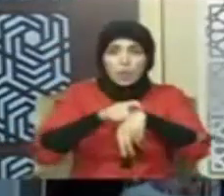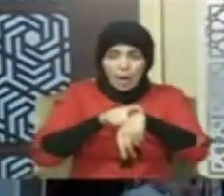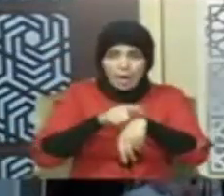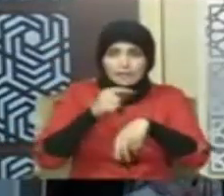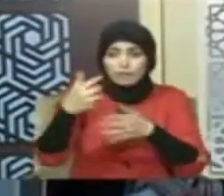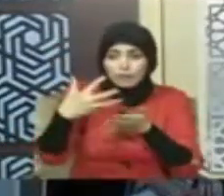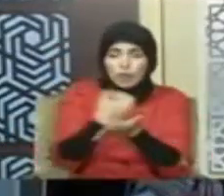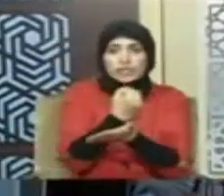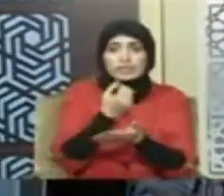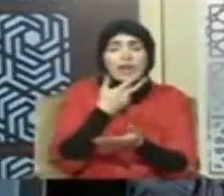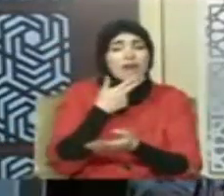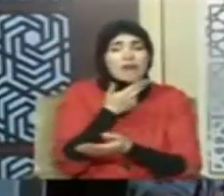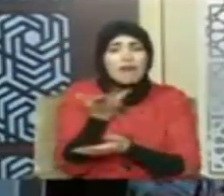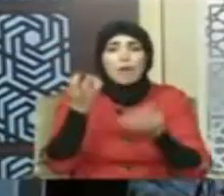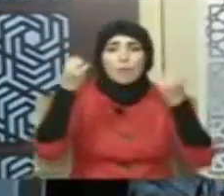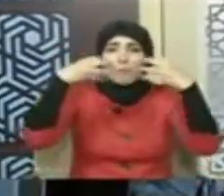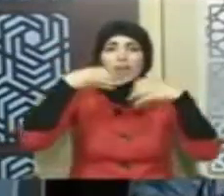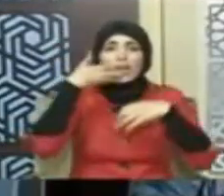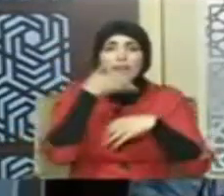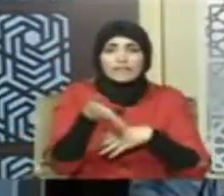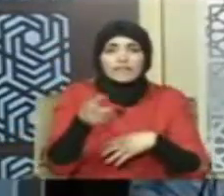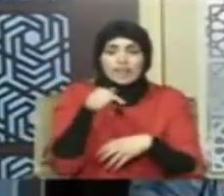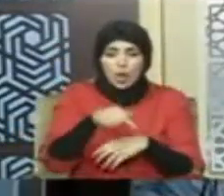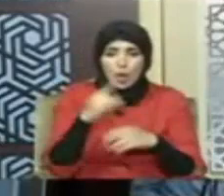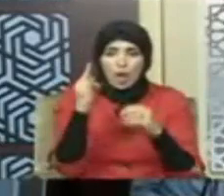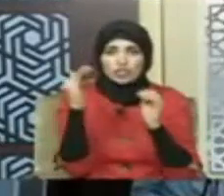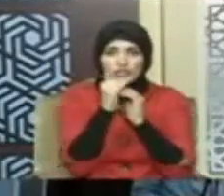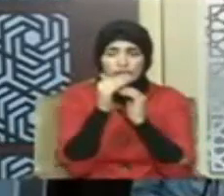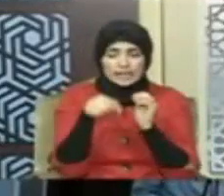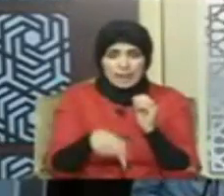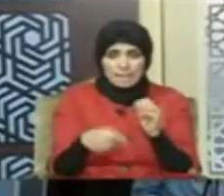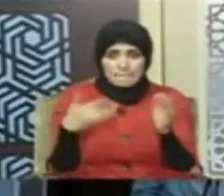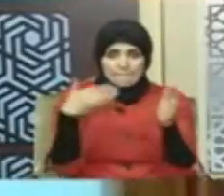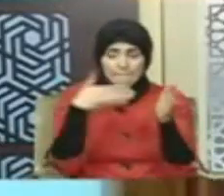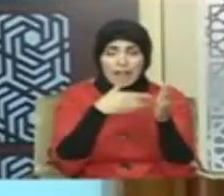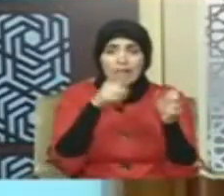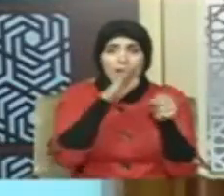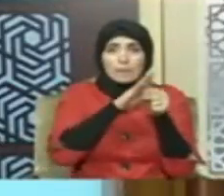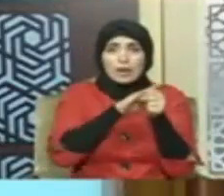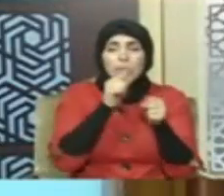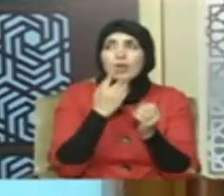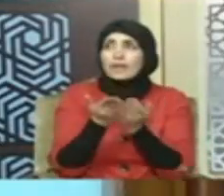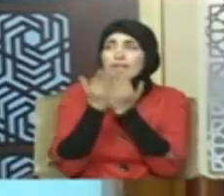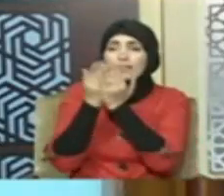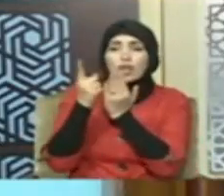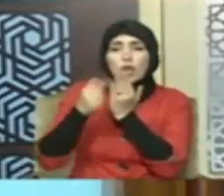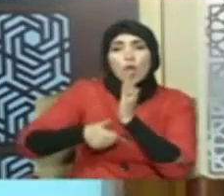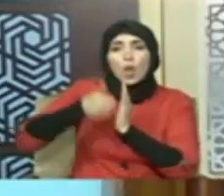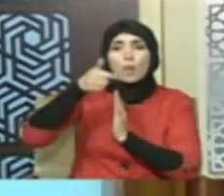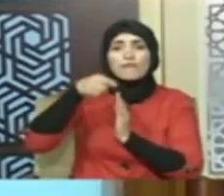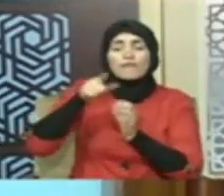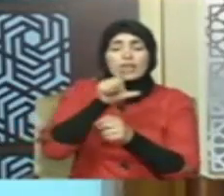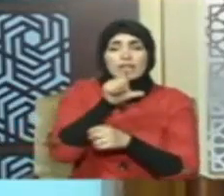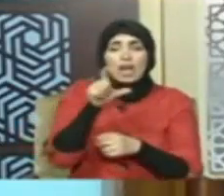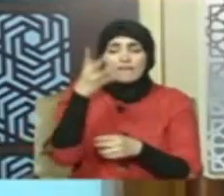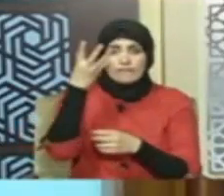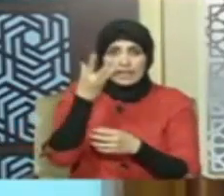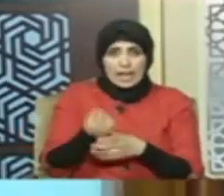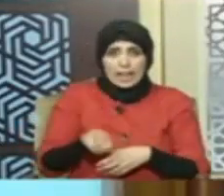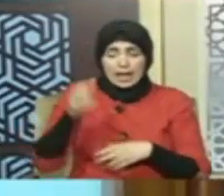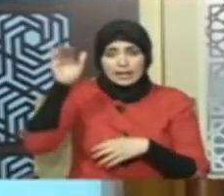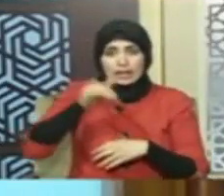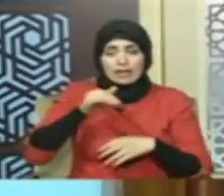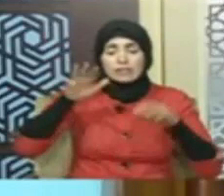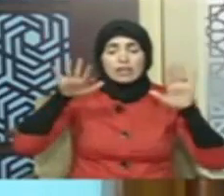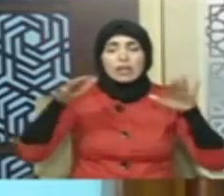لها. نسأل الله أن يوفقنا لليلة القدر، وأن يعيننا على قيام العشر وعلى